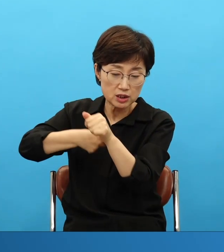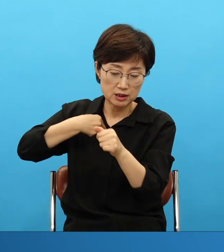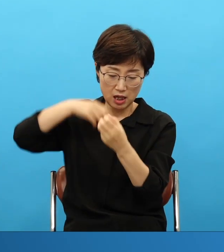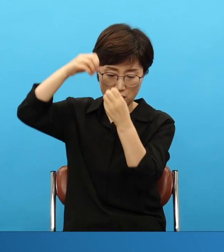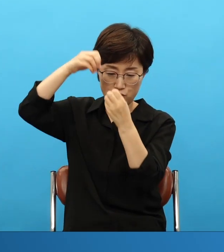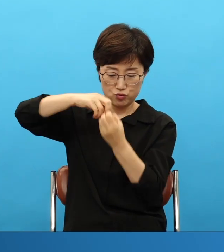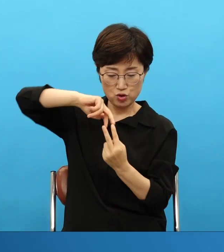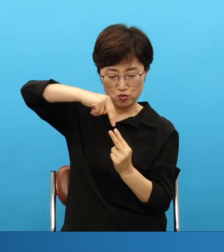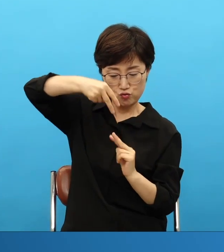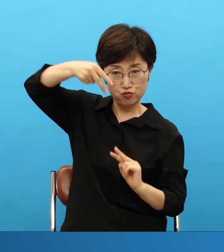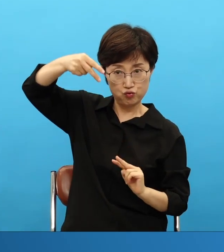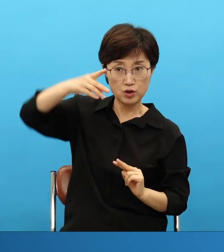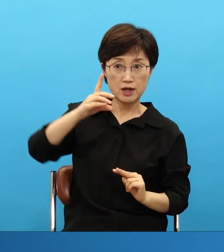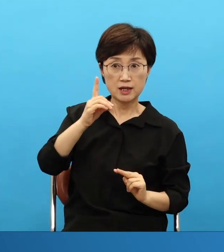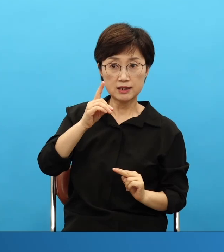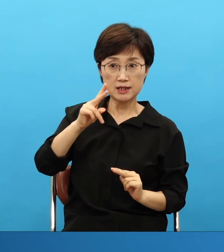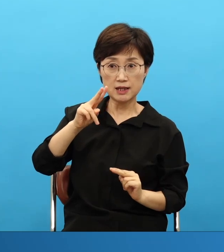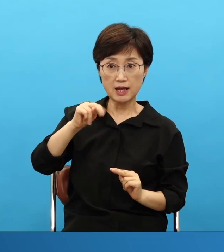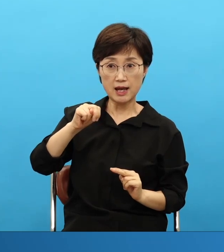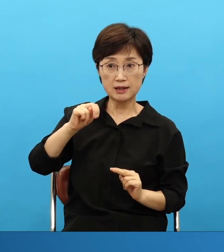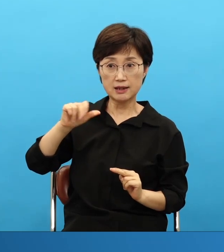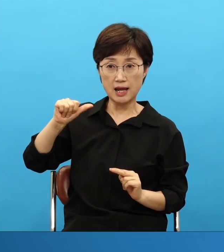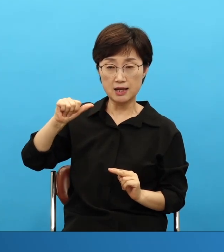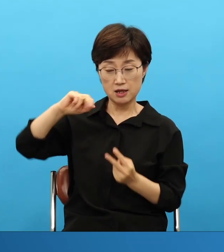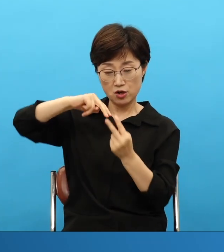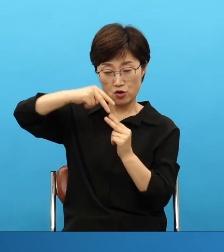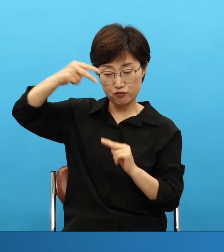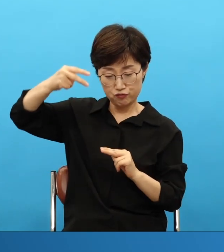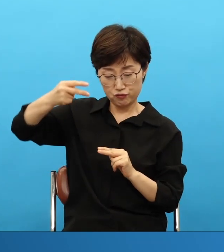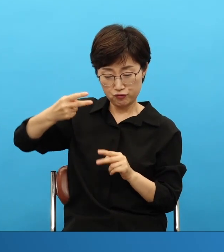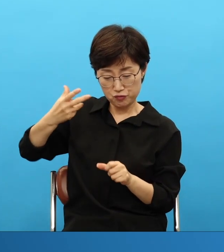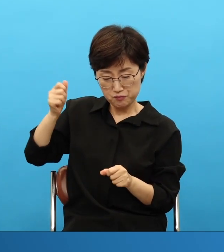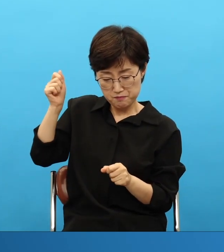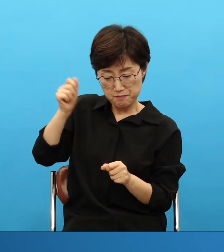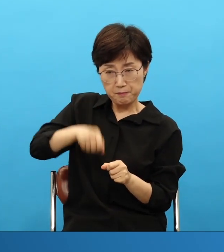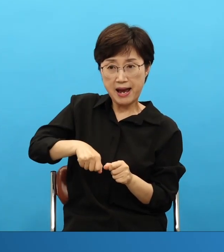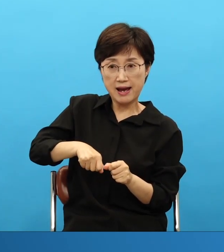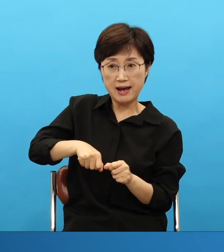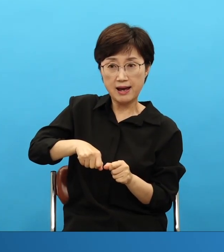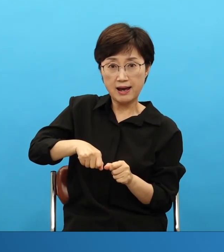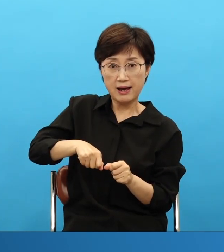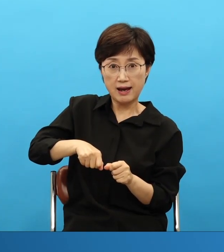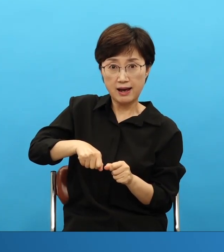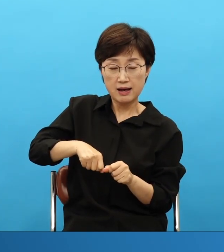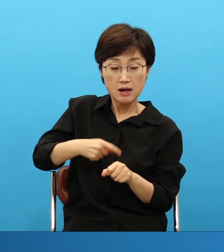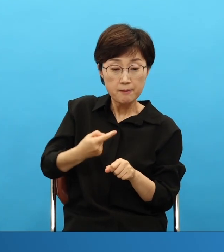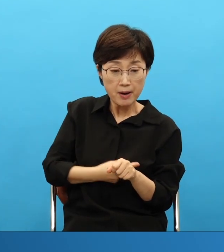력이 어마어마한 능력이 나중에 우리의 영혼속에 입력이 되는